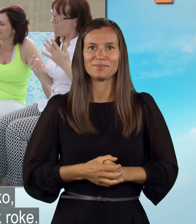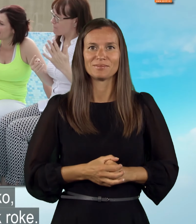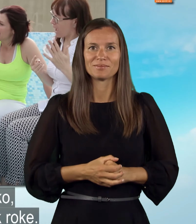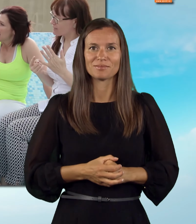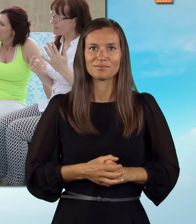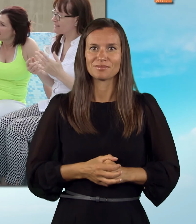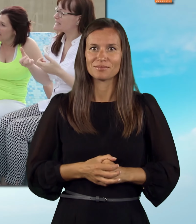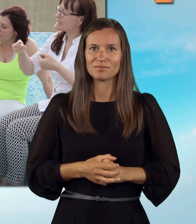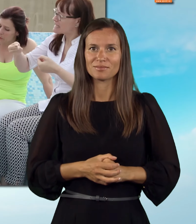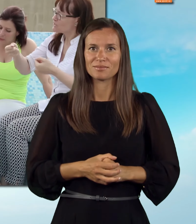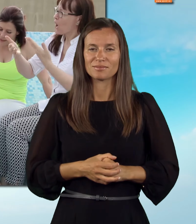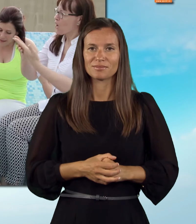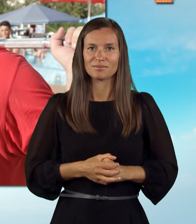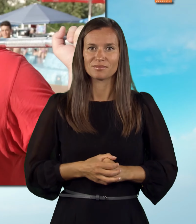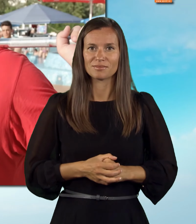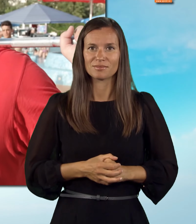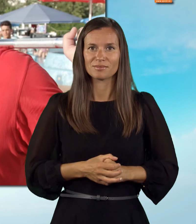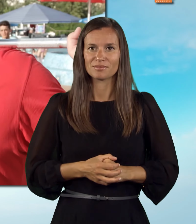roke.